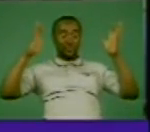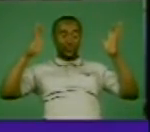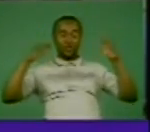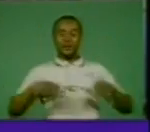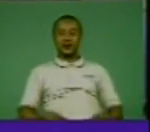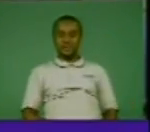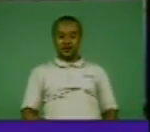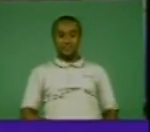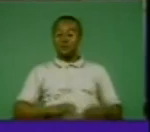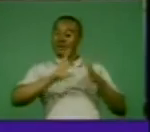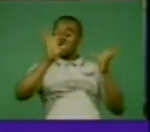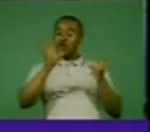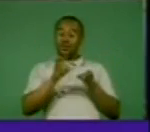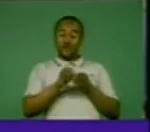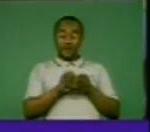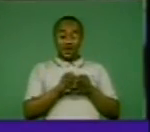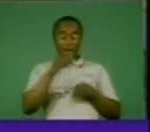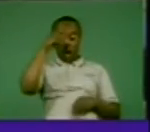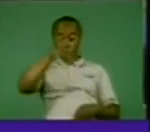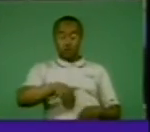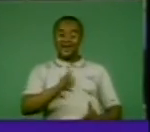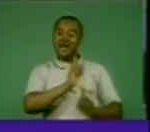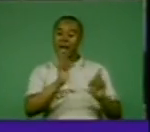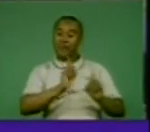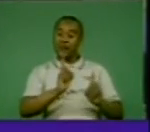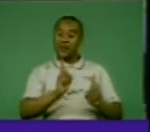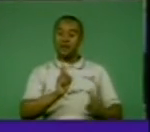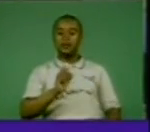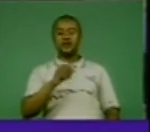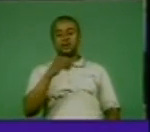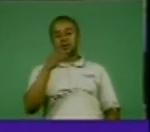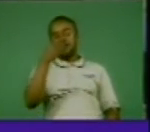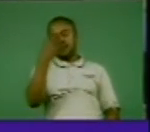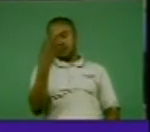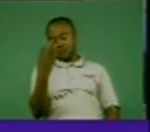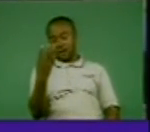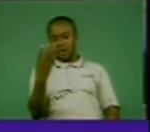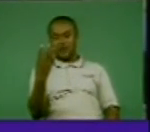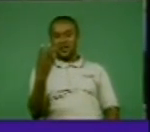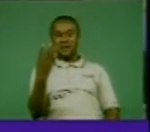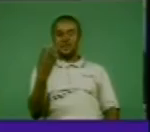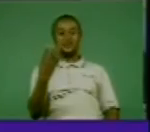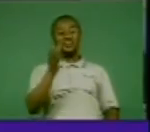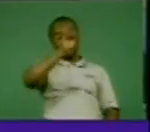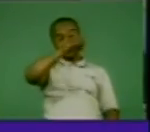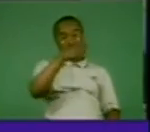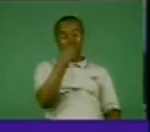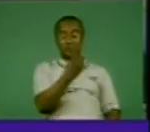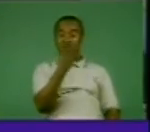Jumla ya kura za hapana zilikuwa 8, kura za ndio zilikuwa 146.